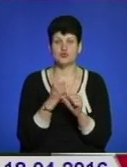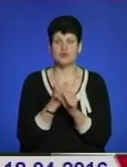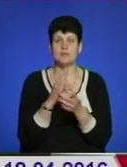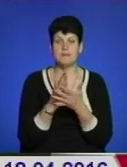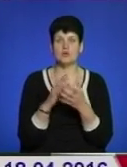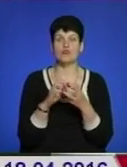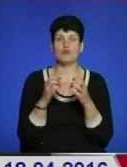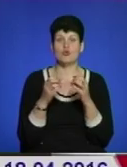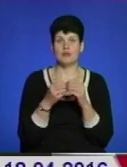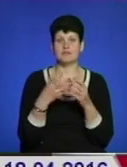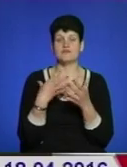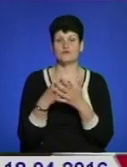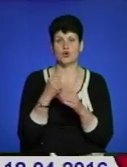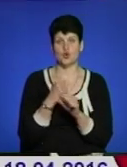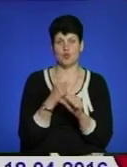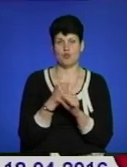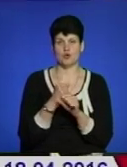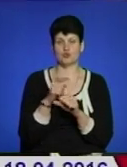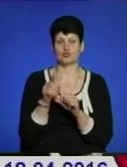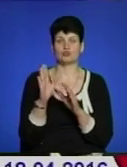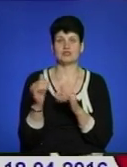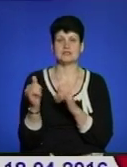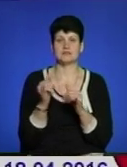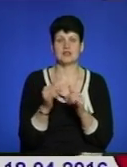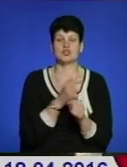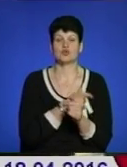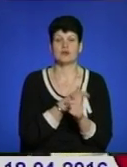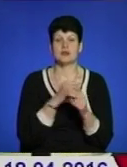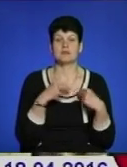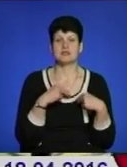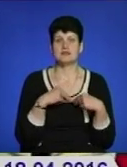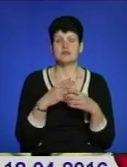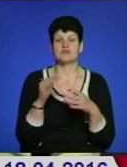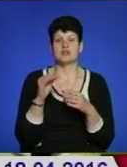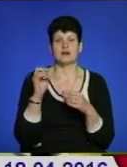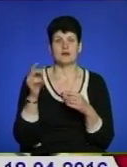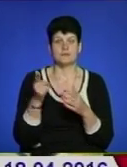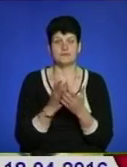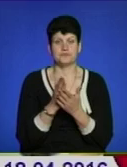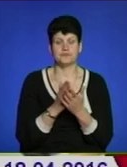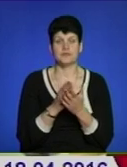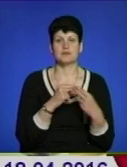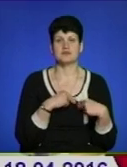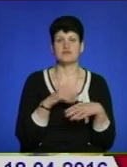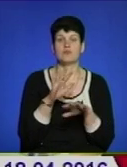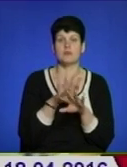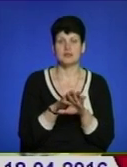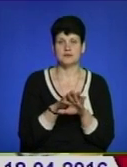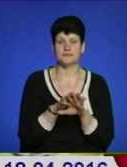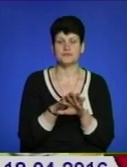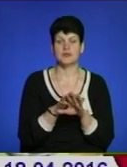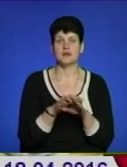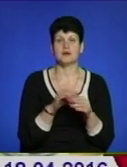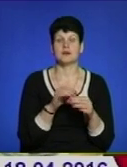певними проблемами у своїй роботі. Тут буде забезпечено чергування працівників управління житлового комунального господарства, представників банків,